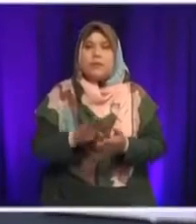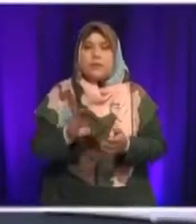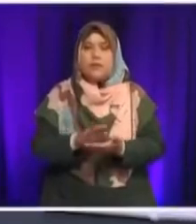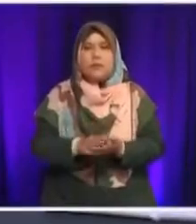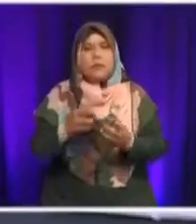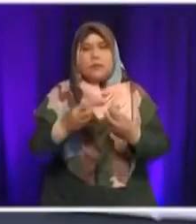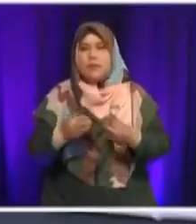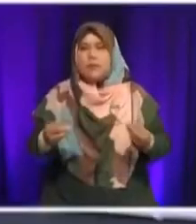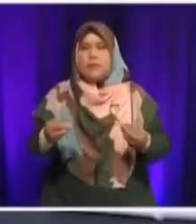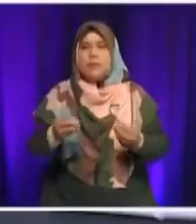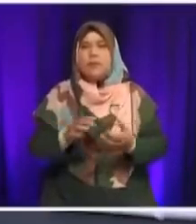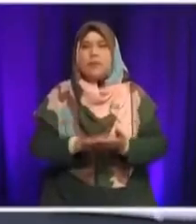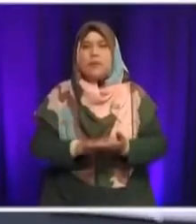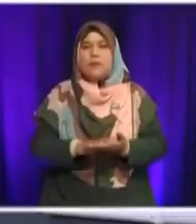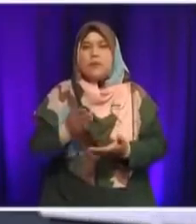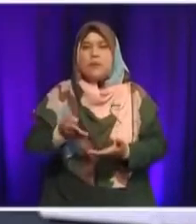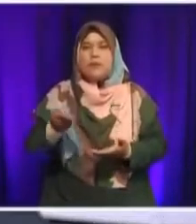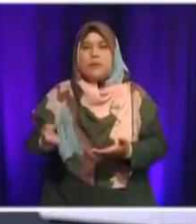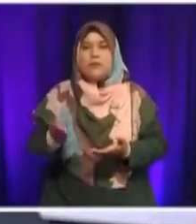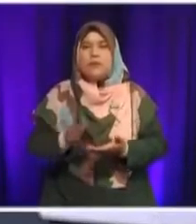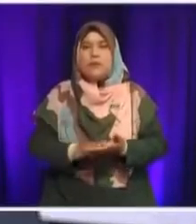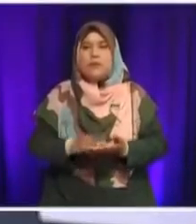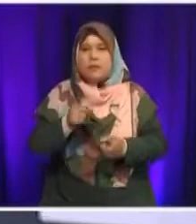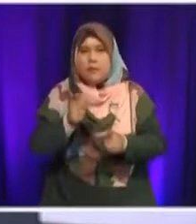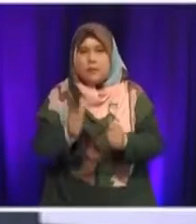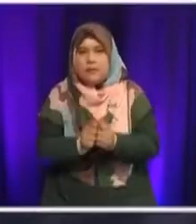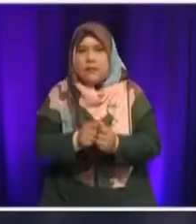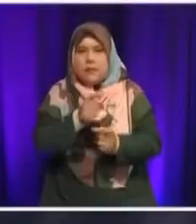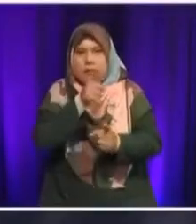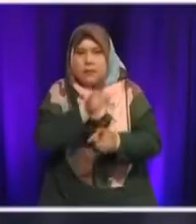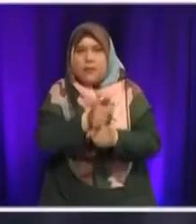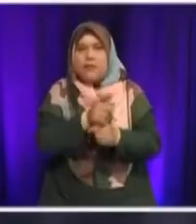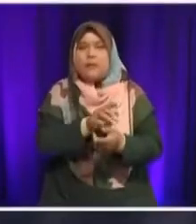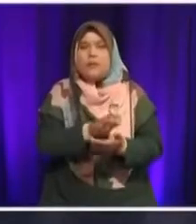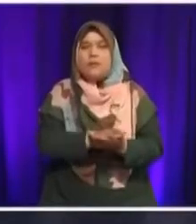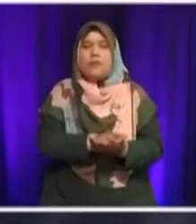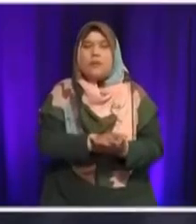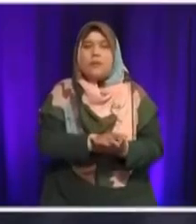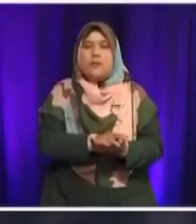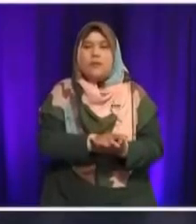proses menyedihkan bahan mentah dengan bentuk dengan tepat tepat